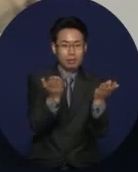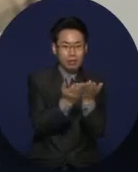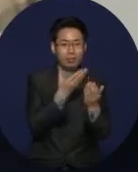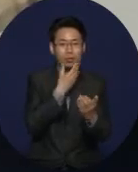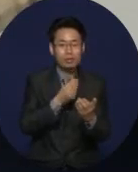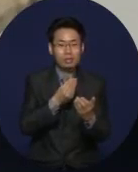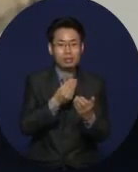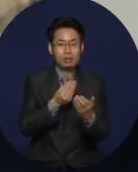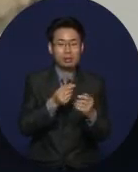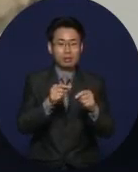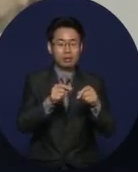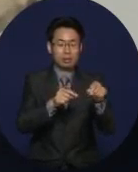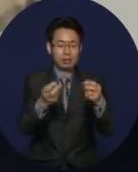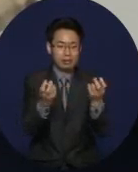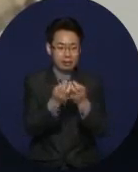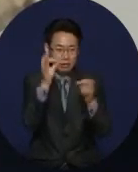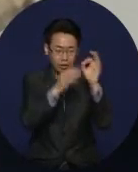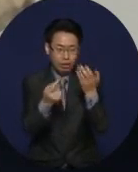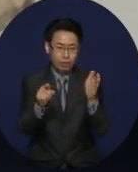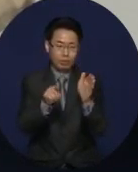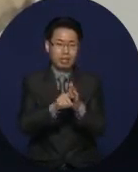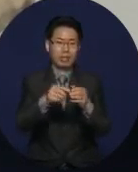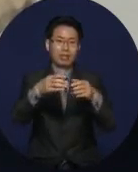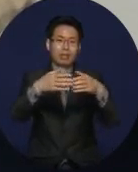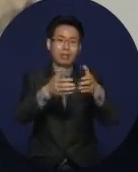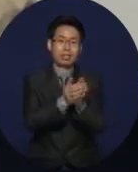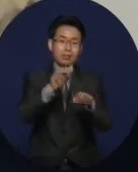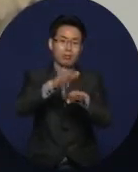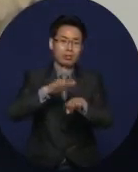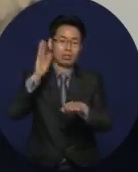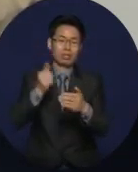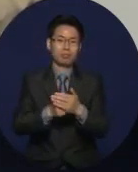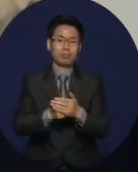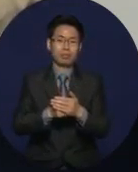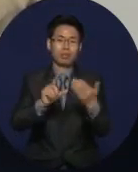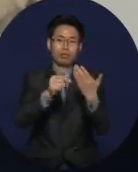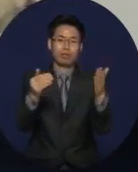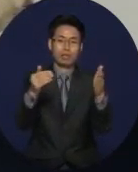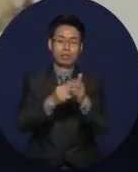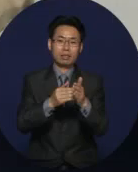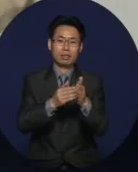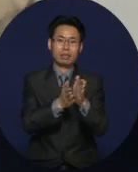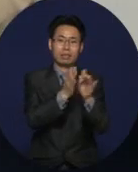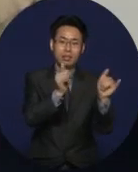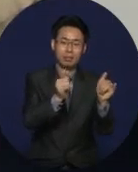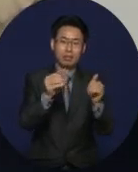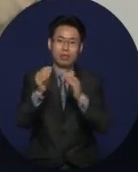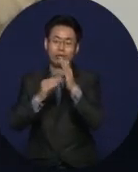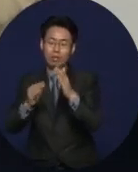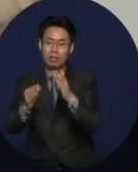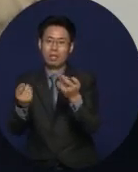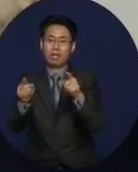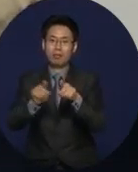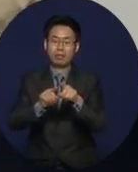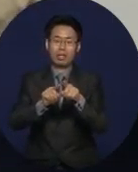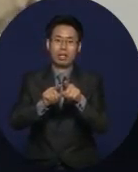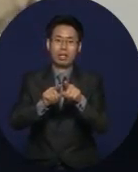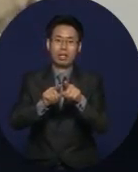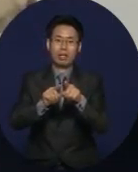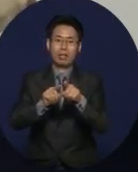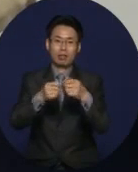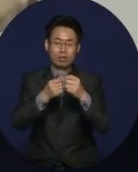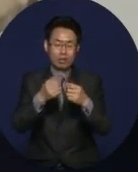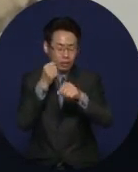촘촘한 맞춤형 복지 시책 발굴을 위한 드림팀이 구성됐습니다. 오는 9월까지 민관이 함께 구체적인 연구